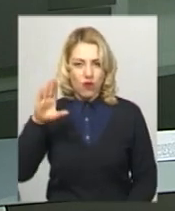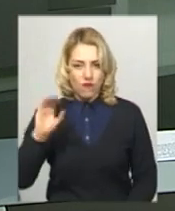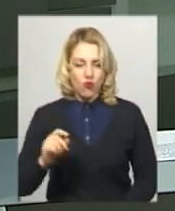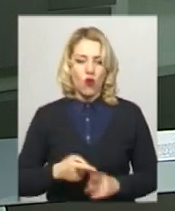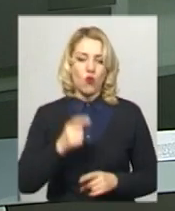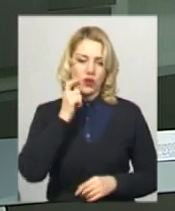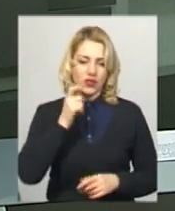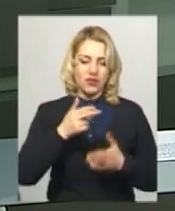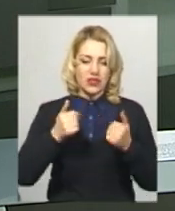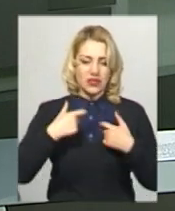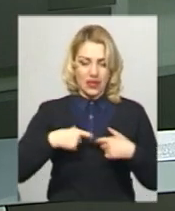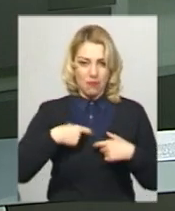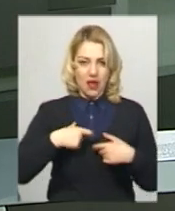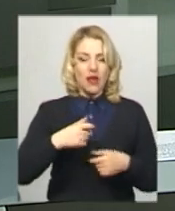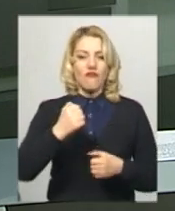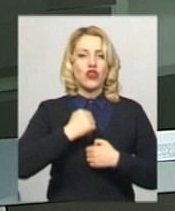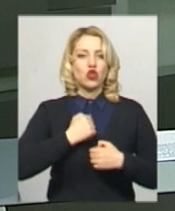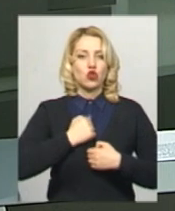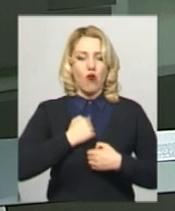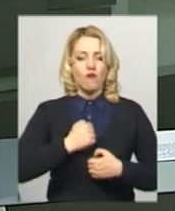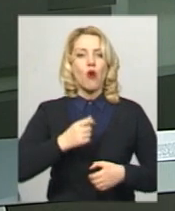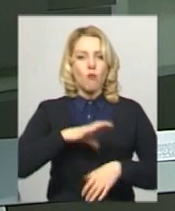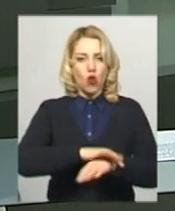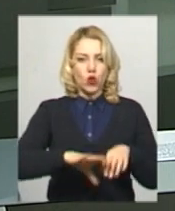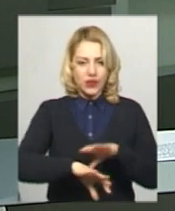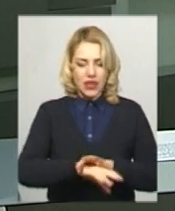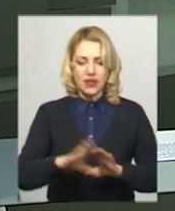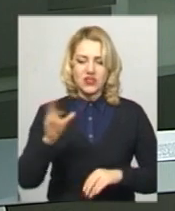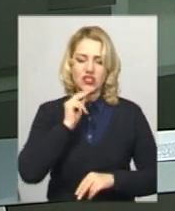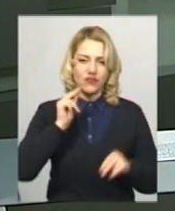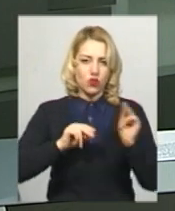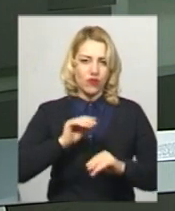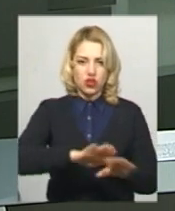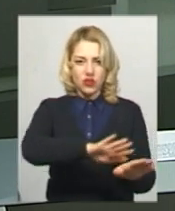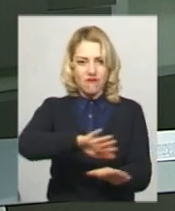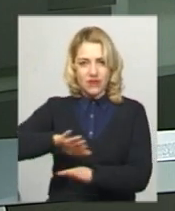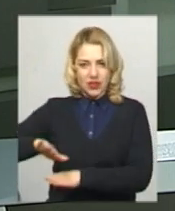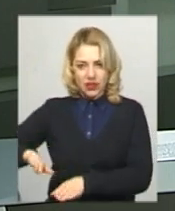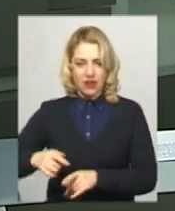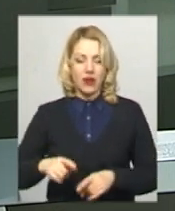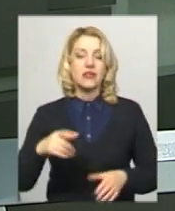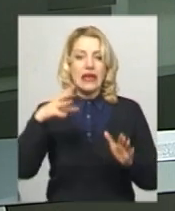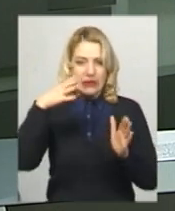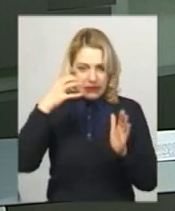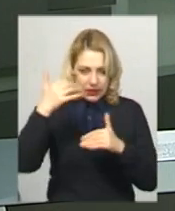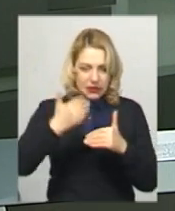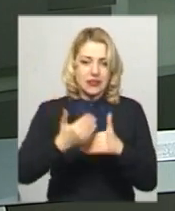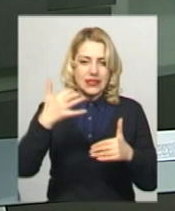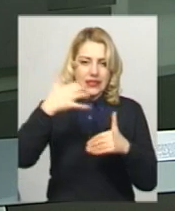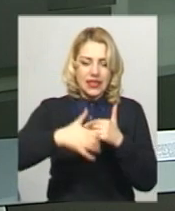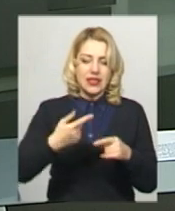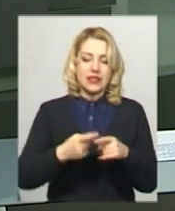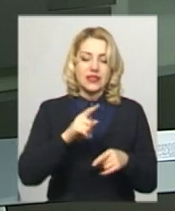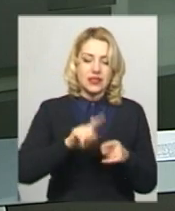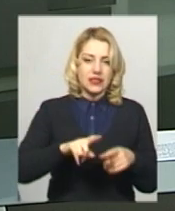себе військовополоненими і всі звинувачення відкидають. Серед захоплених моряків – 21-річний шепетівчанин Сергій Цибізов. Він –